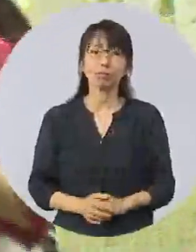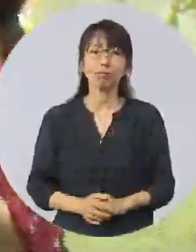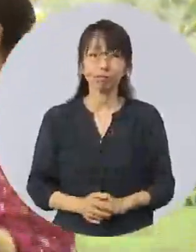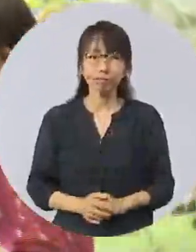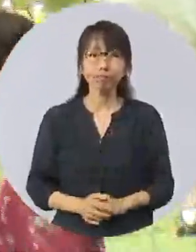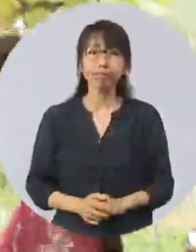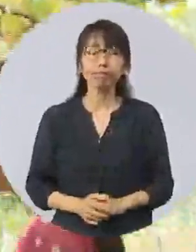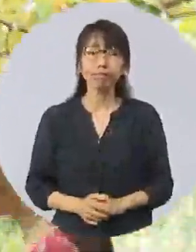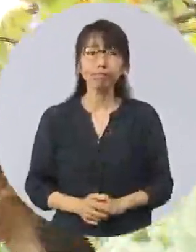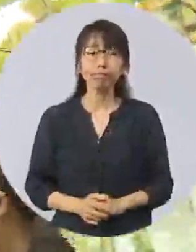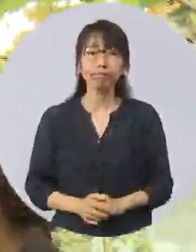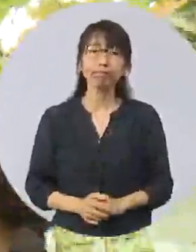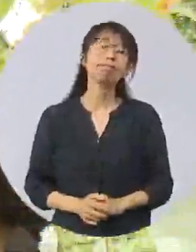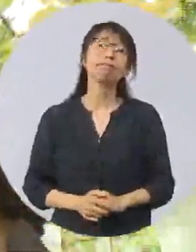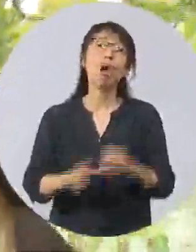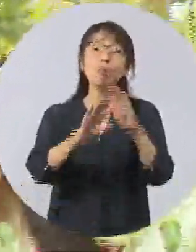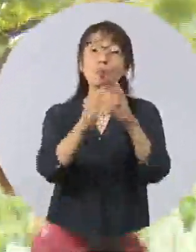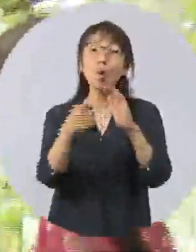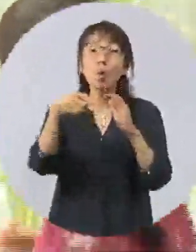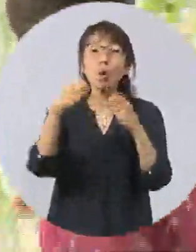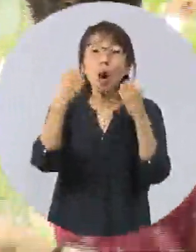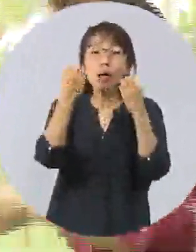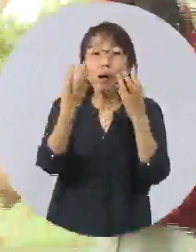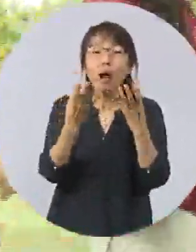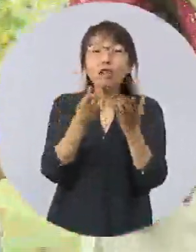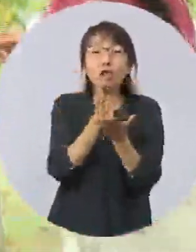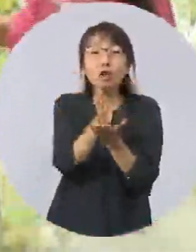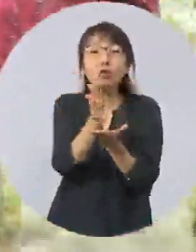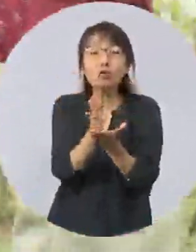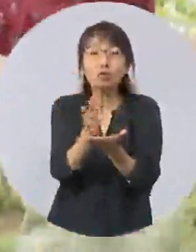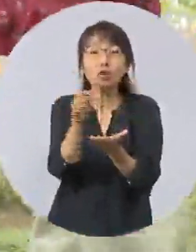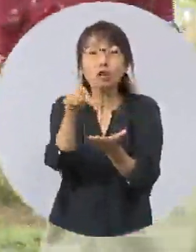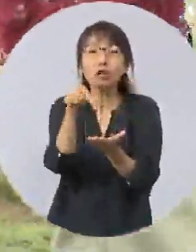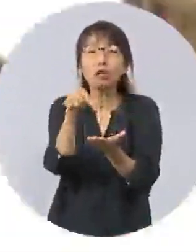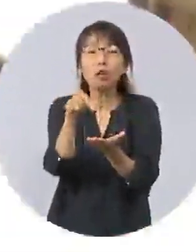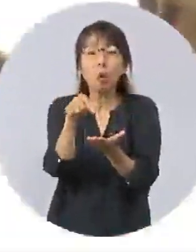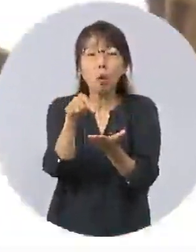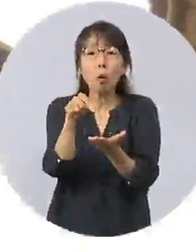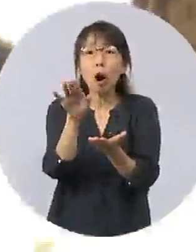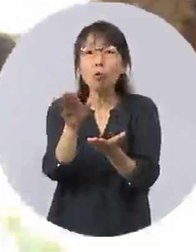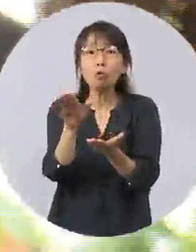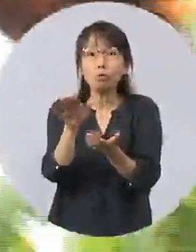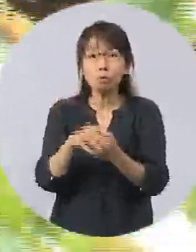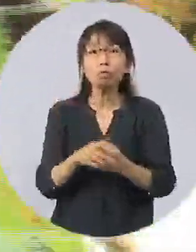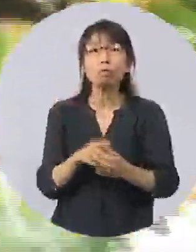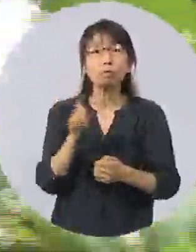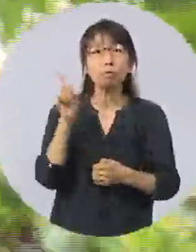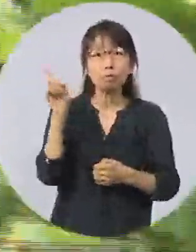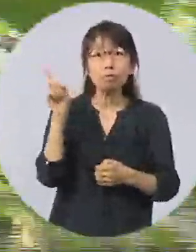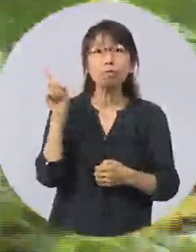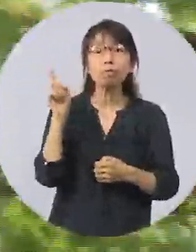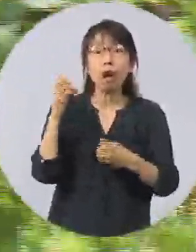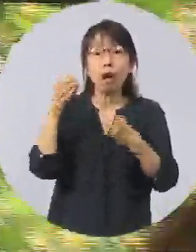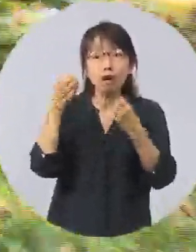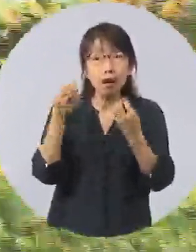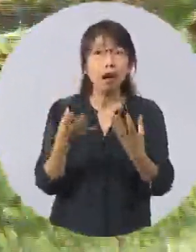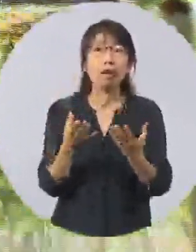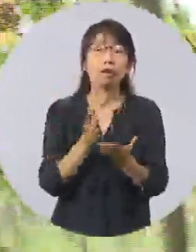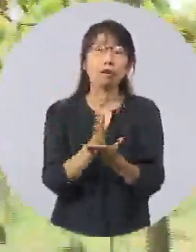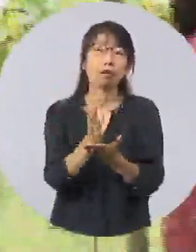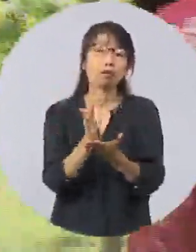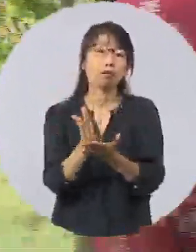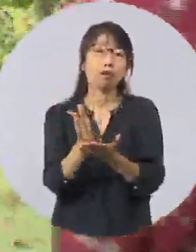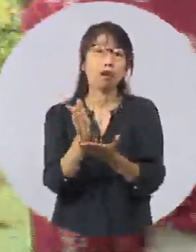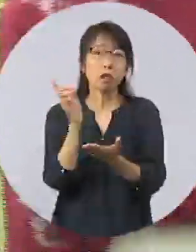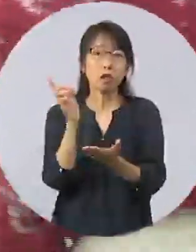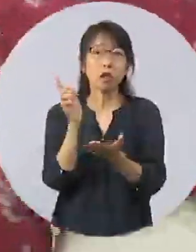そんな中、ブドウの新しい品種を見せてもらうことに。 それであと新品種で、なんていうん